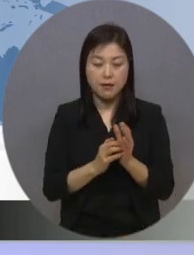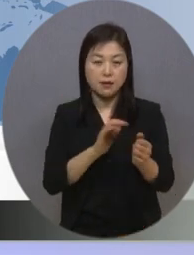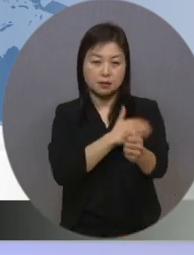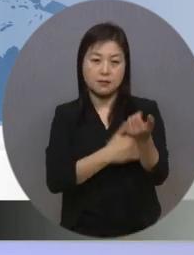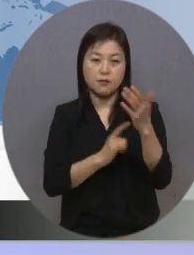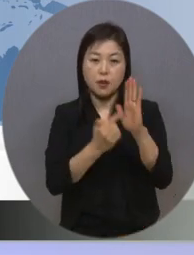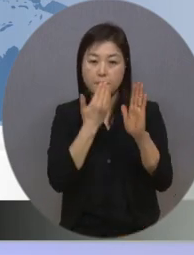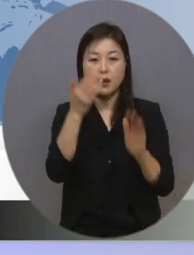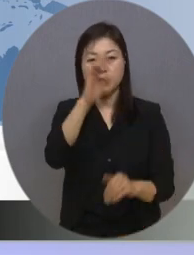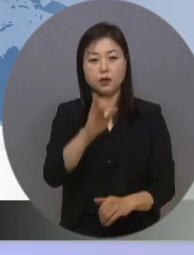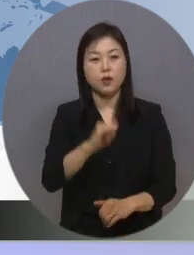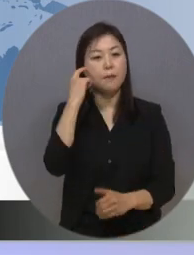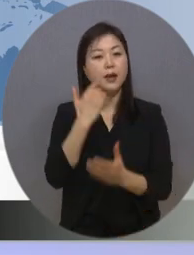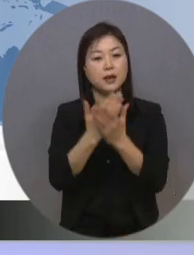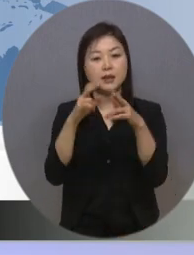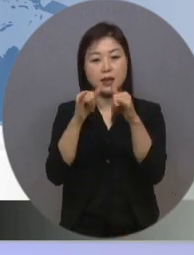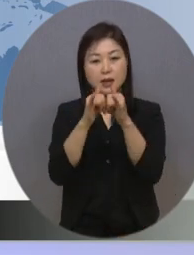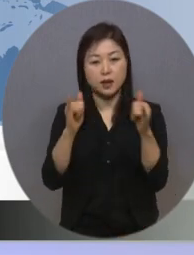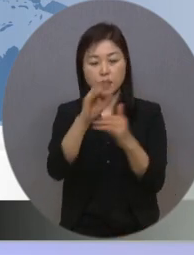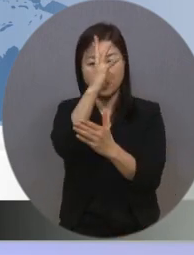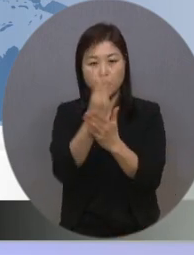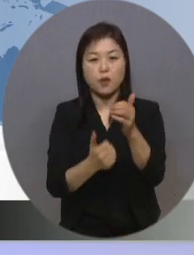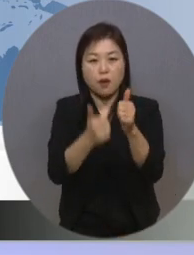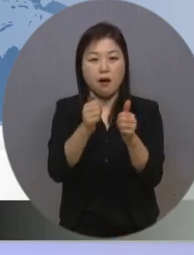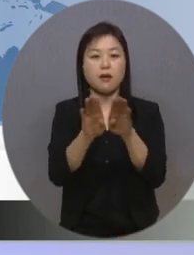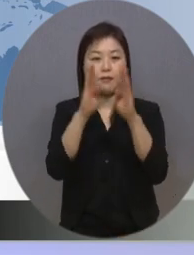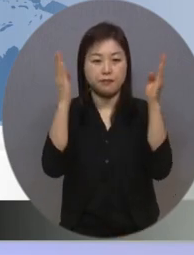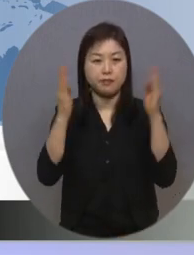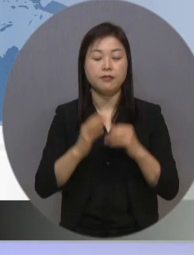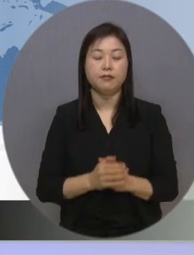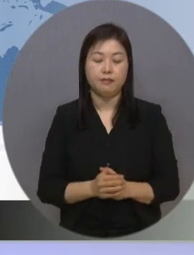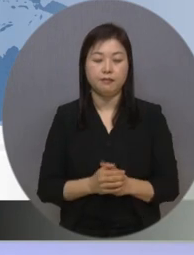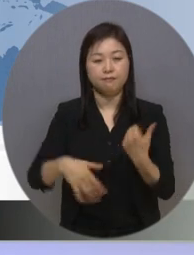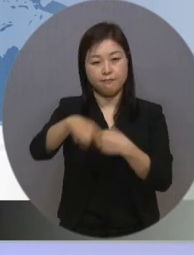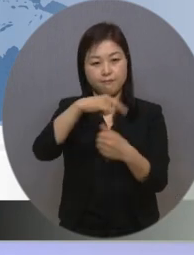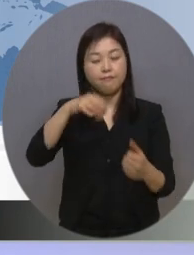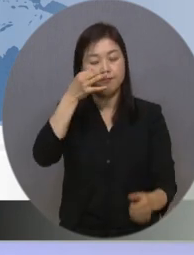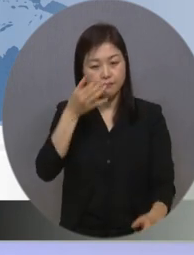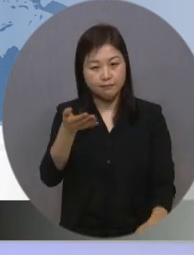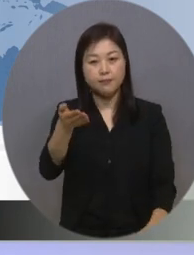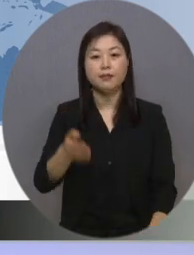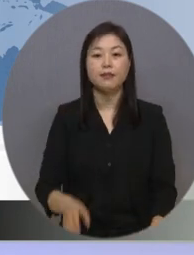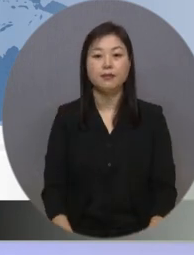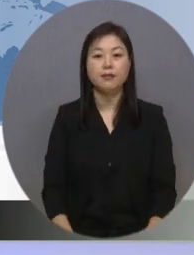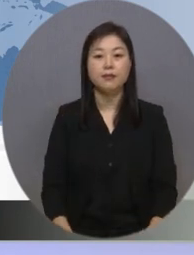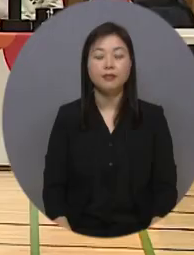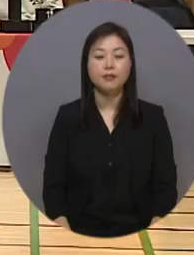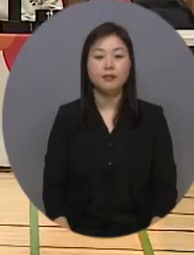전국 발달장애인 농구 리그가 열렸습니다. 현장 소식 박성윤 기자가 전합니다.